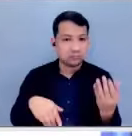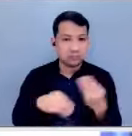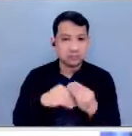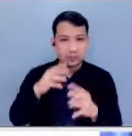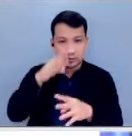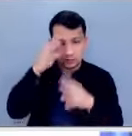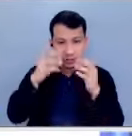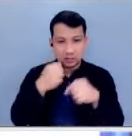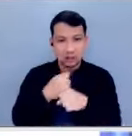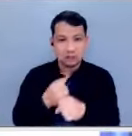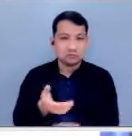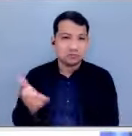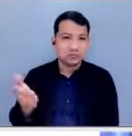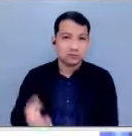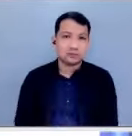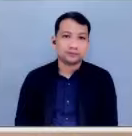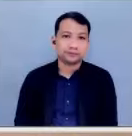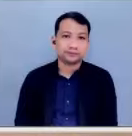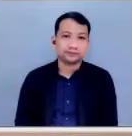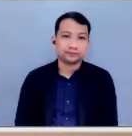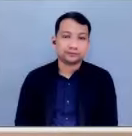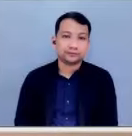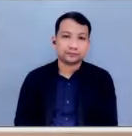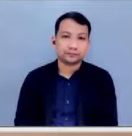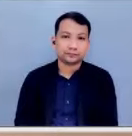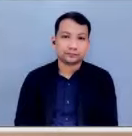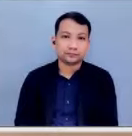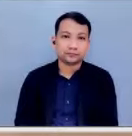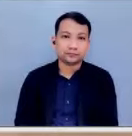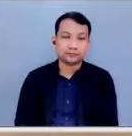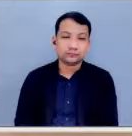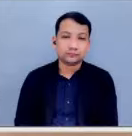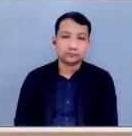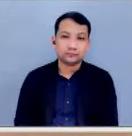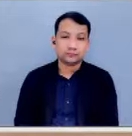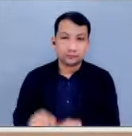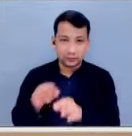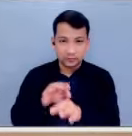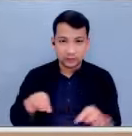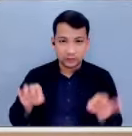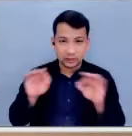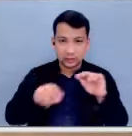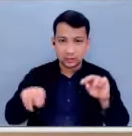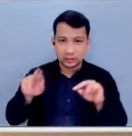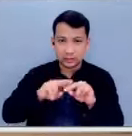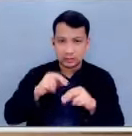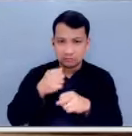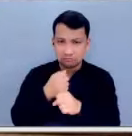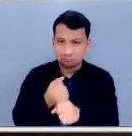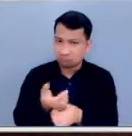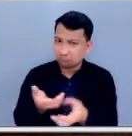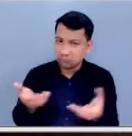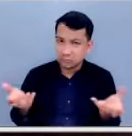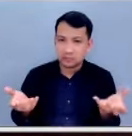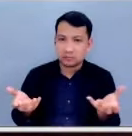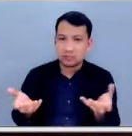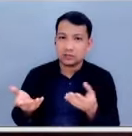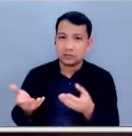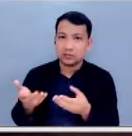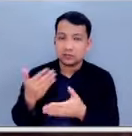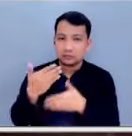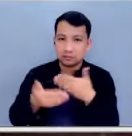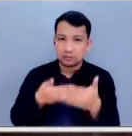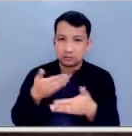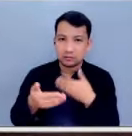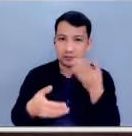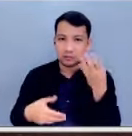wait. So, gaano katagal ang lead time kapag mag-o-order sa'yo? Matagal ba itong gawin? Siyempre pa, may process tayong